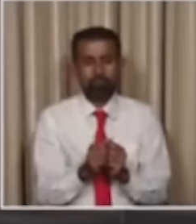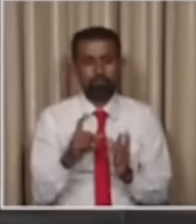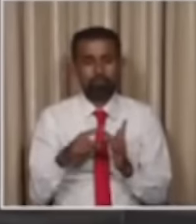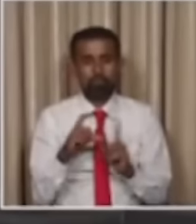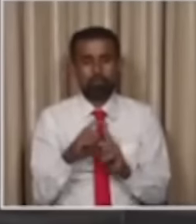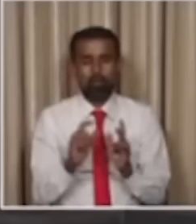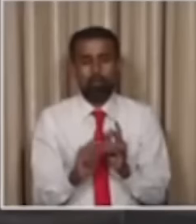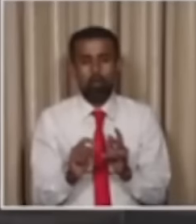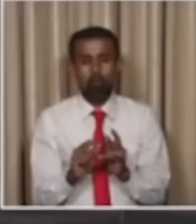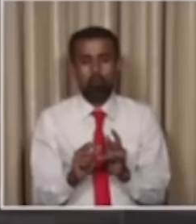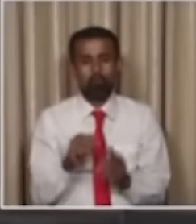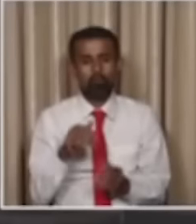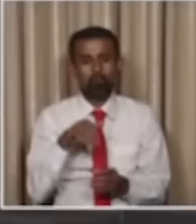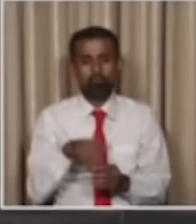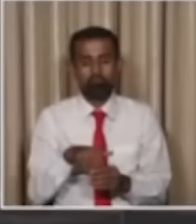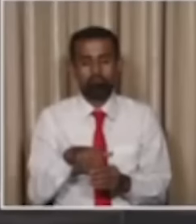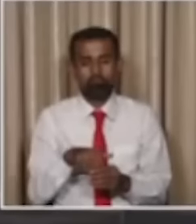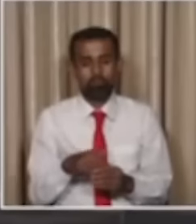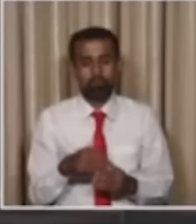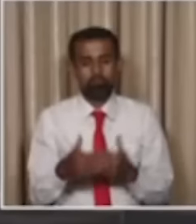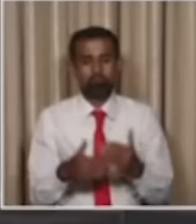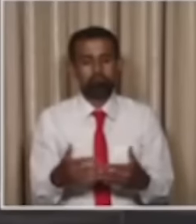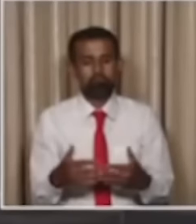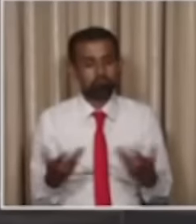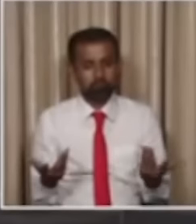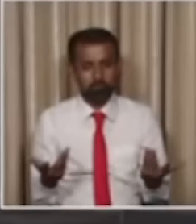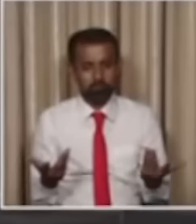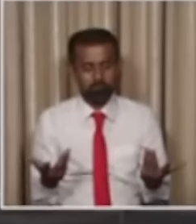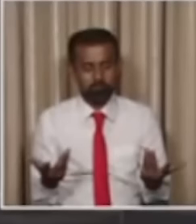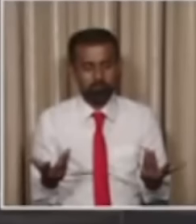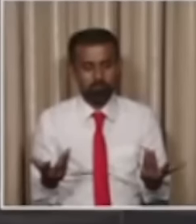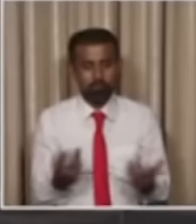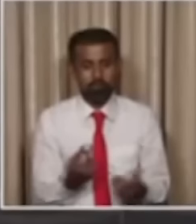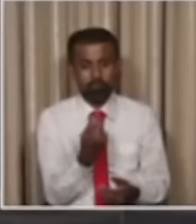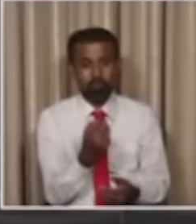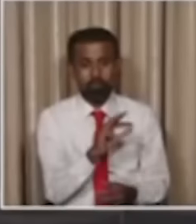පරීක්ෂණ දෙපාර්තමේන්තුව විසින් ගෙන නොතිබූ අතර